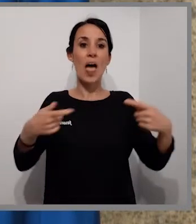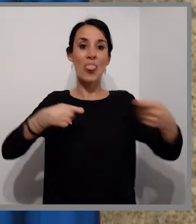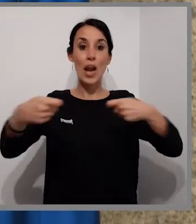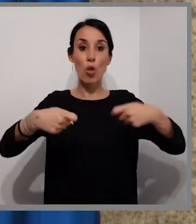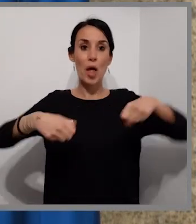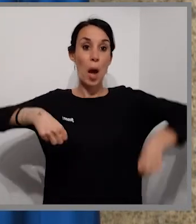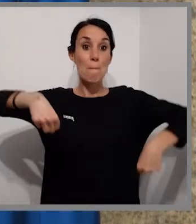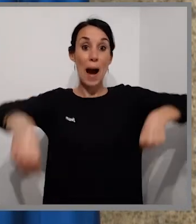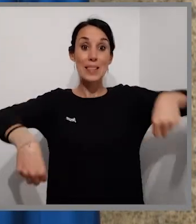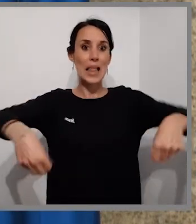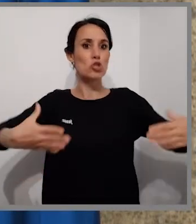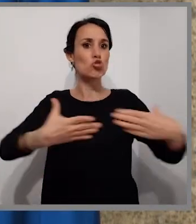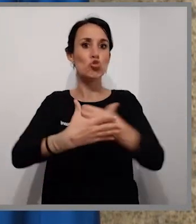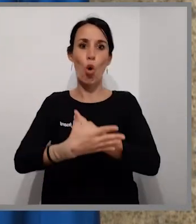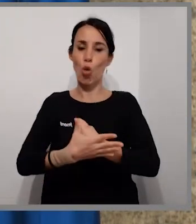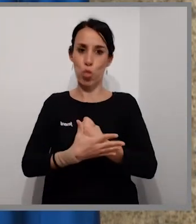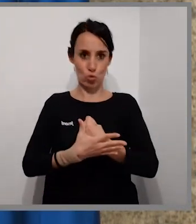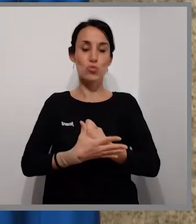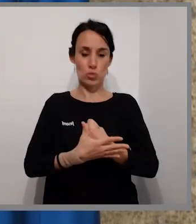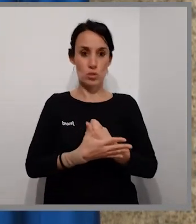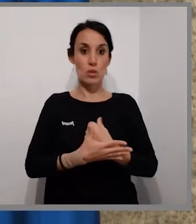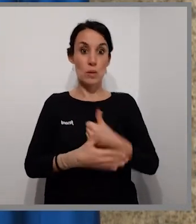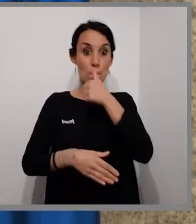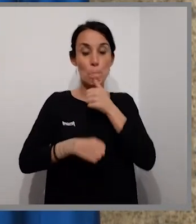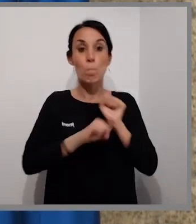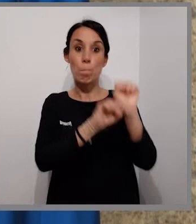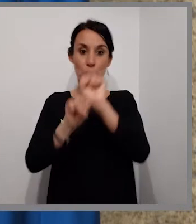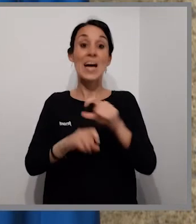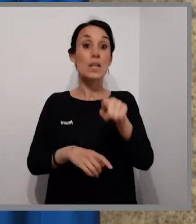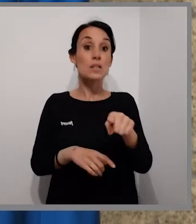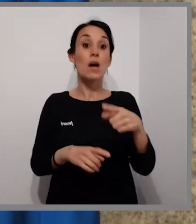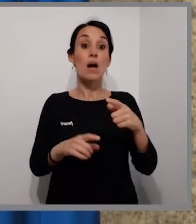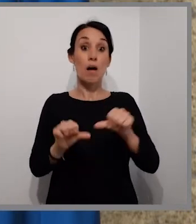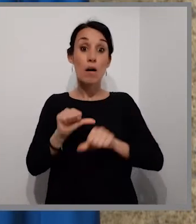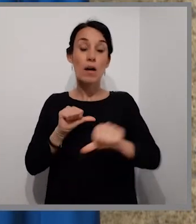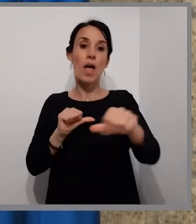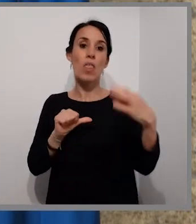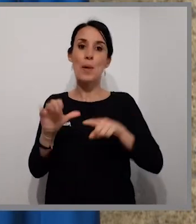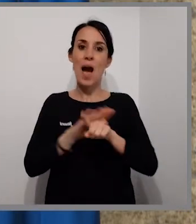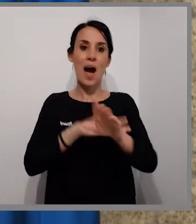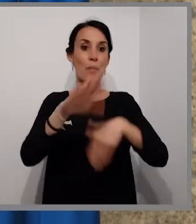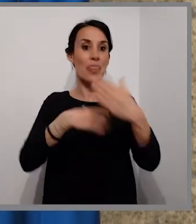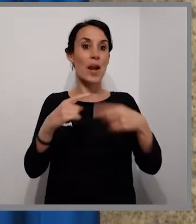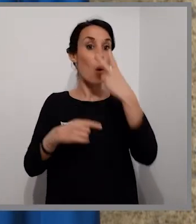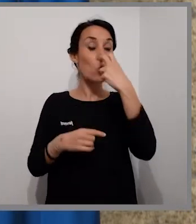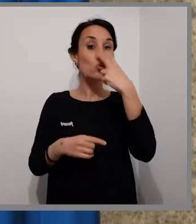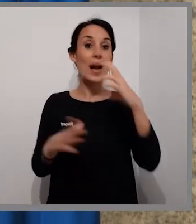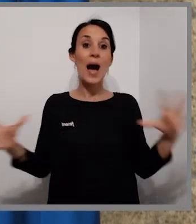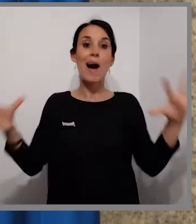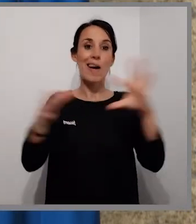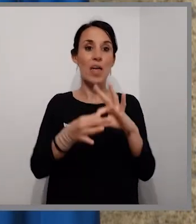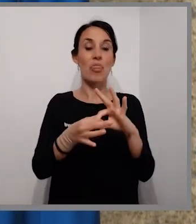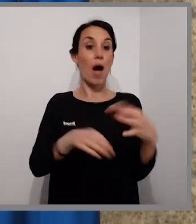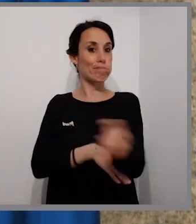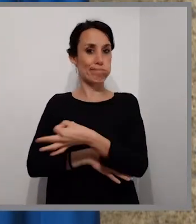de negociació. I a partir d'aquest principi hem d'avançar per tal de buscar